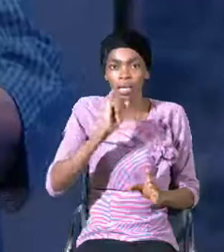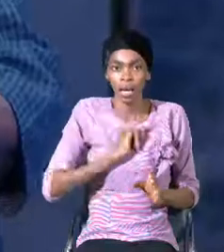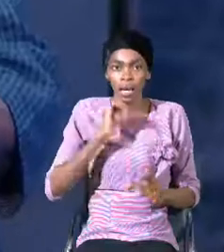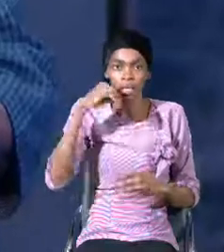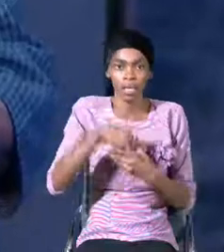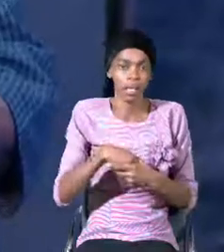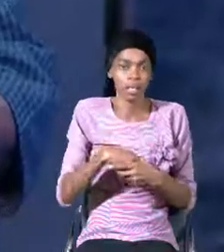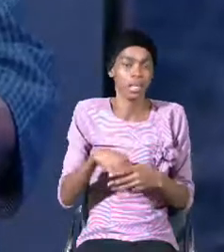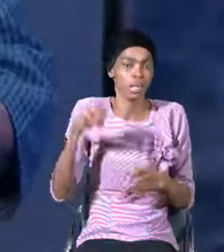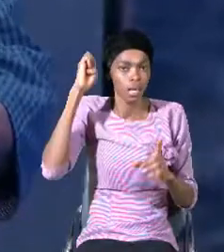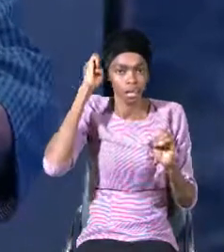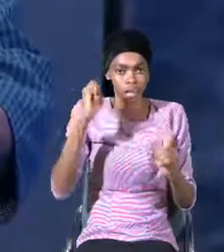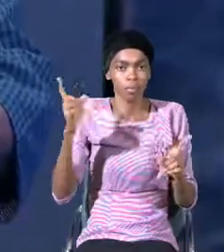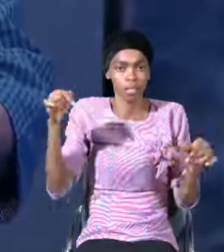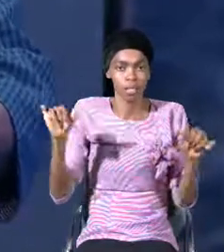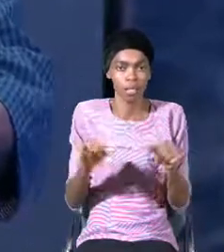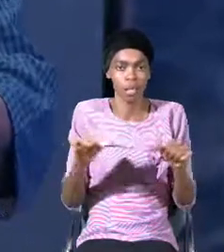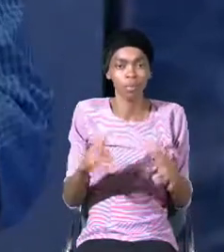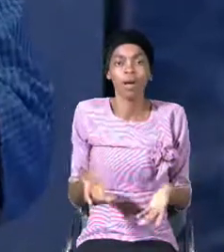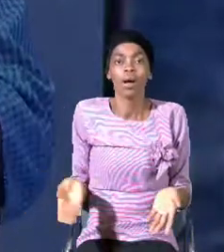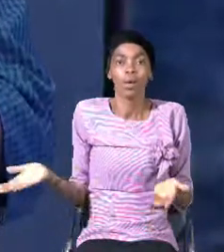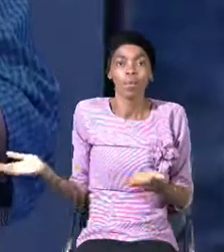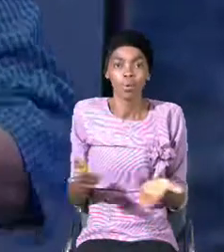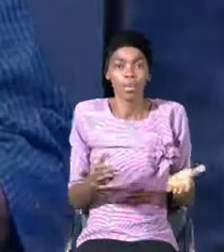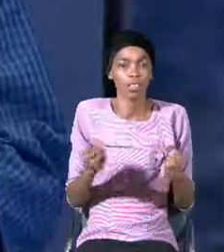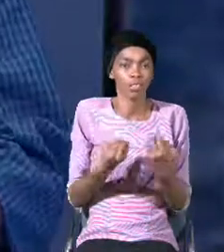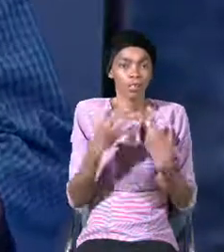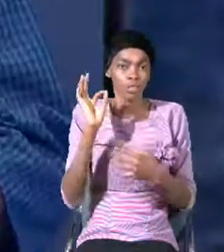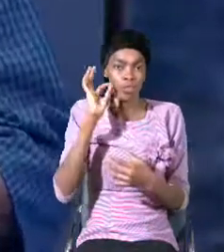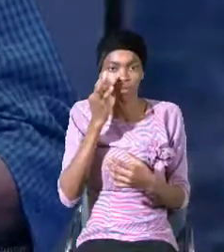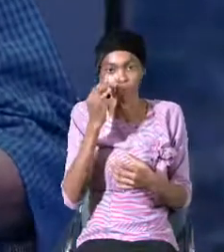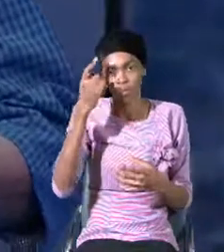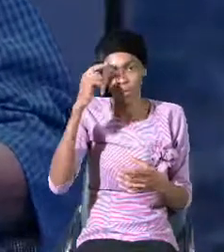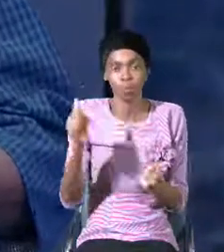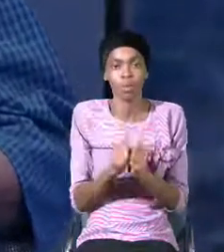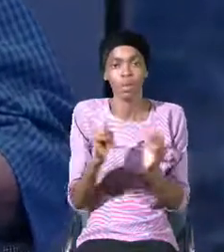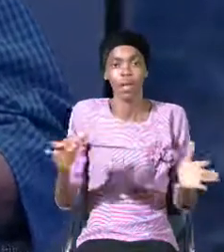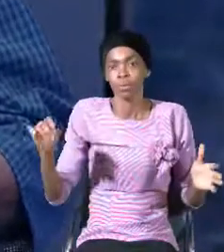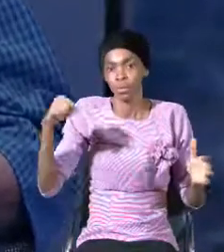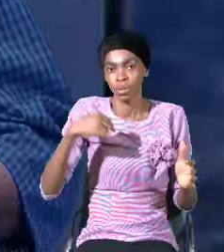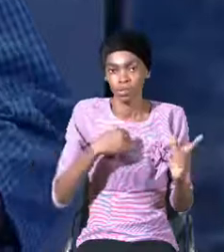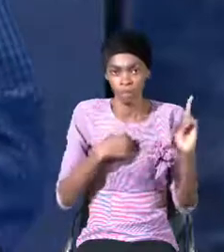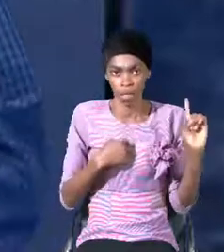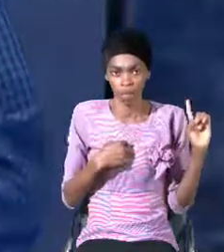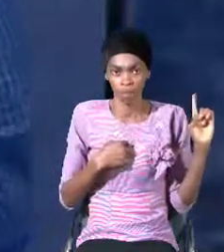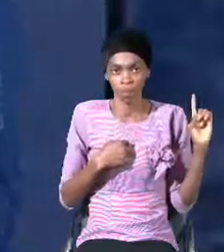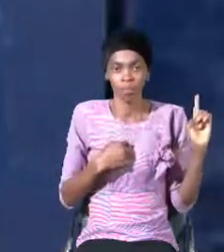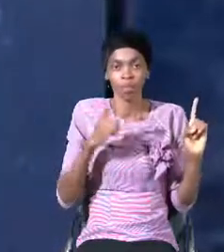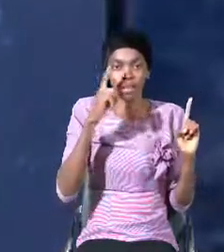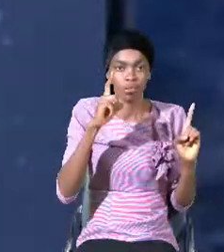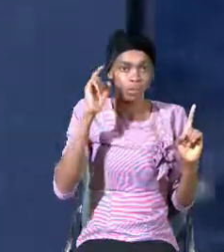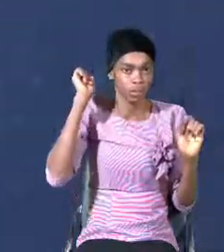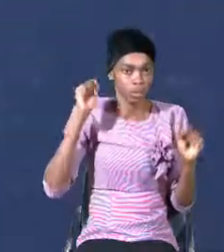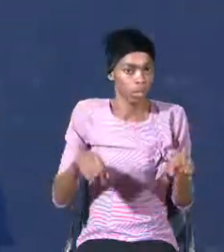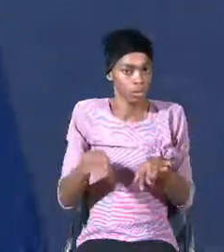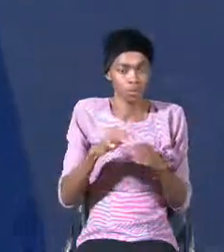demeure porte beaucoup de fruits. Car sans moi, vous ne pouvez rien faire.